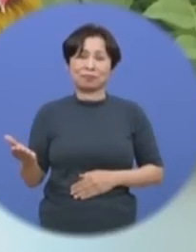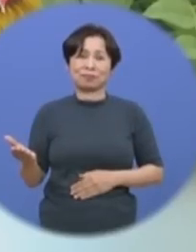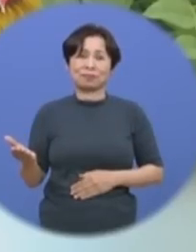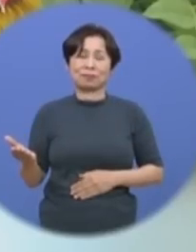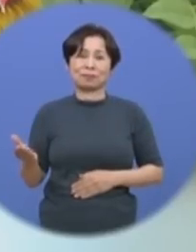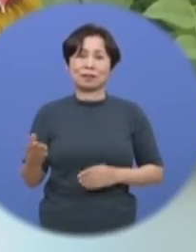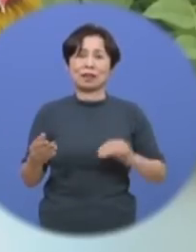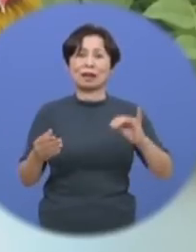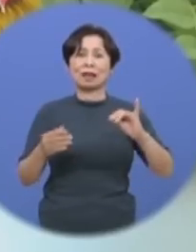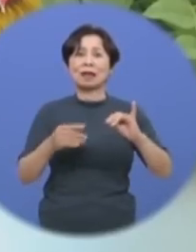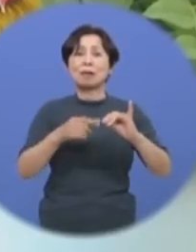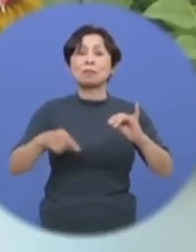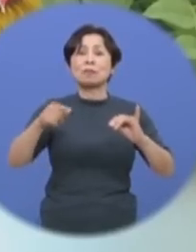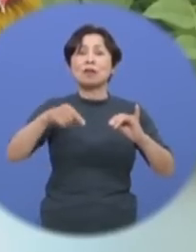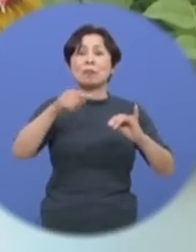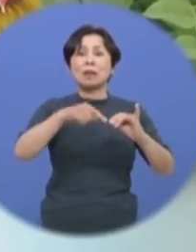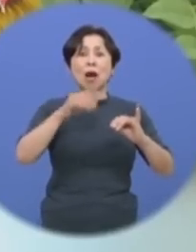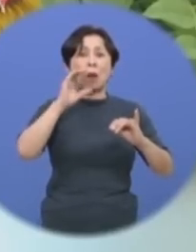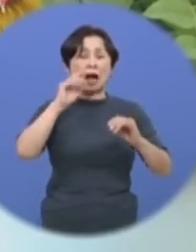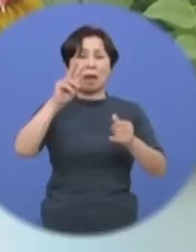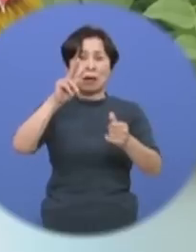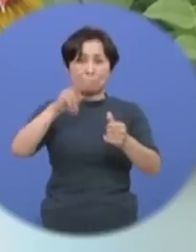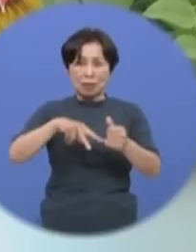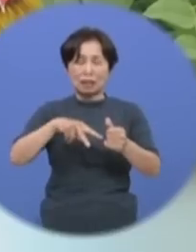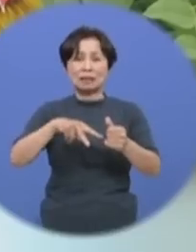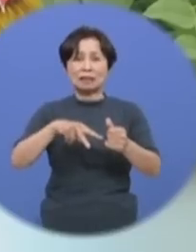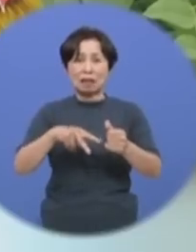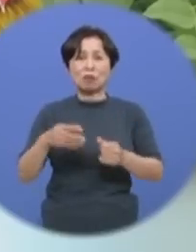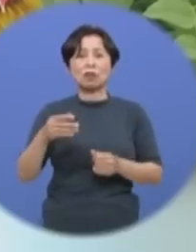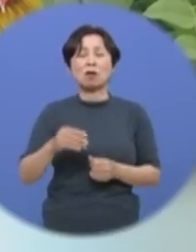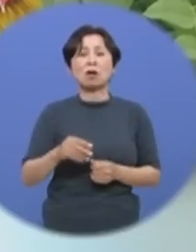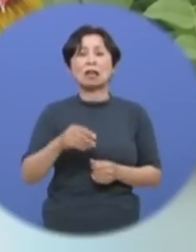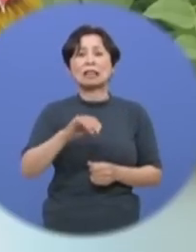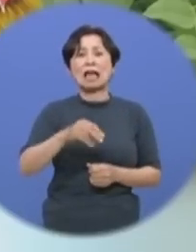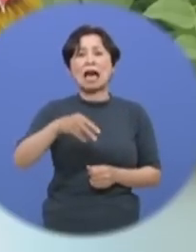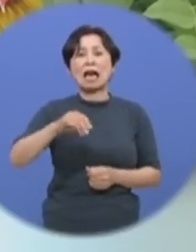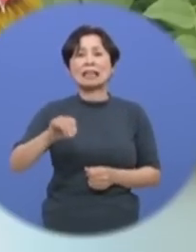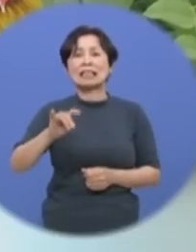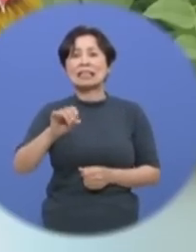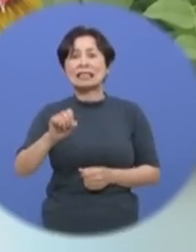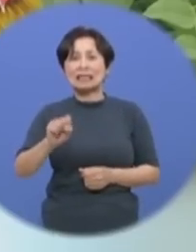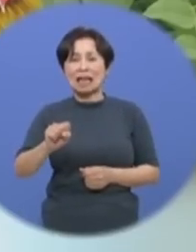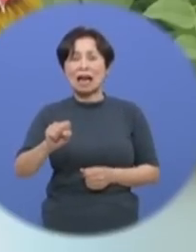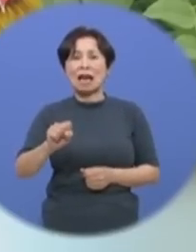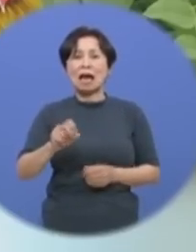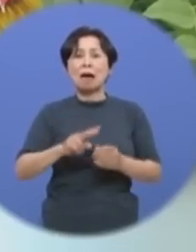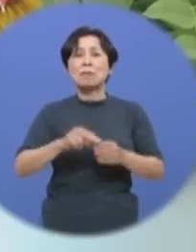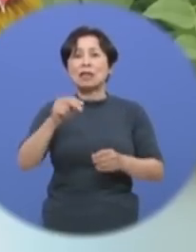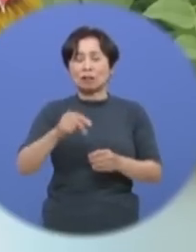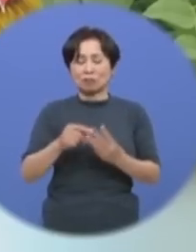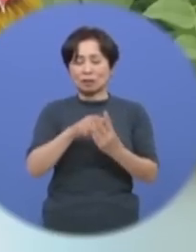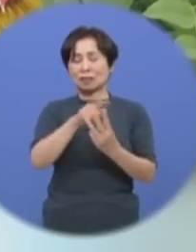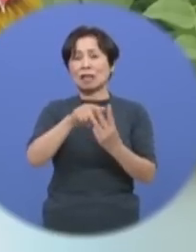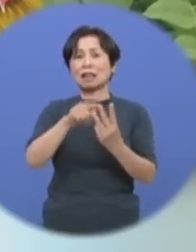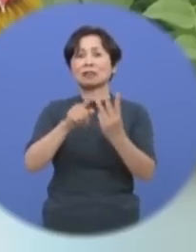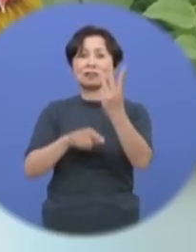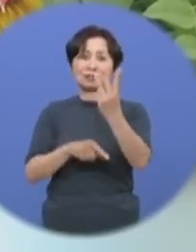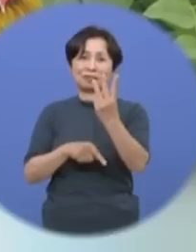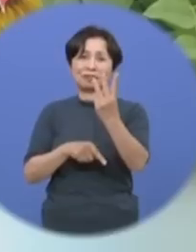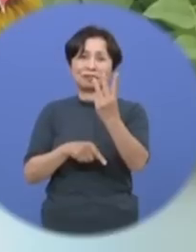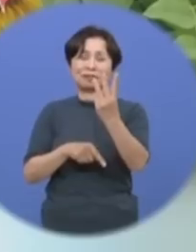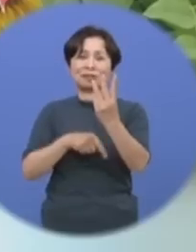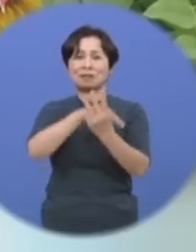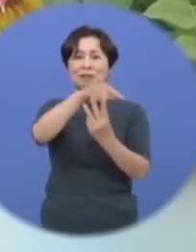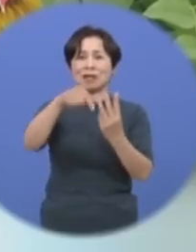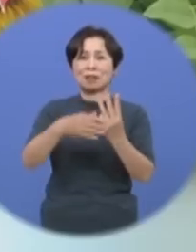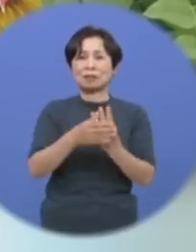プレミア和歌山に認定されているナギサビールペールエールアメリカウイートインディアペールエールの